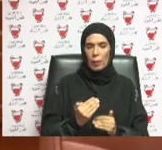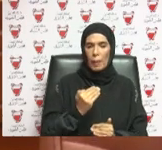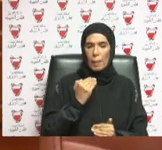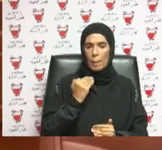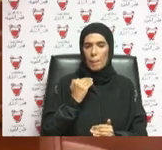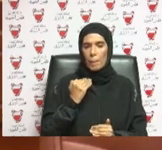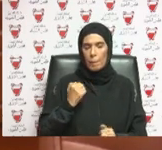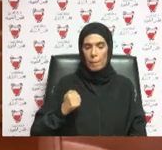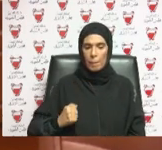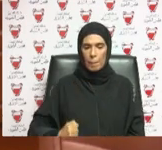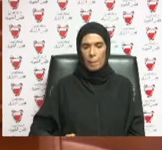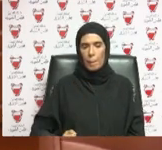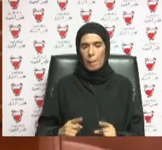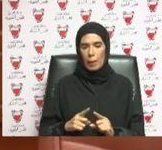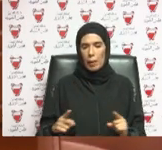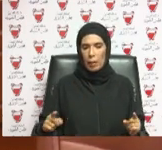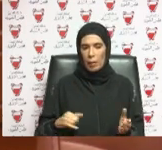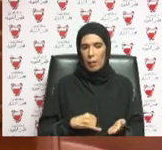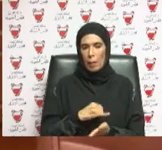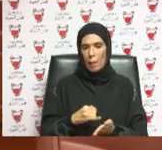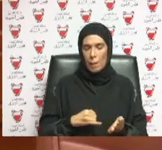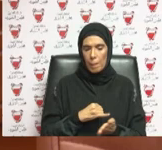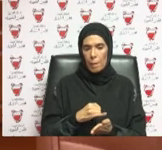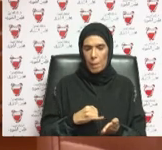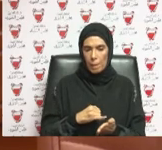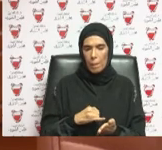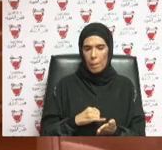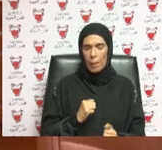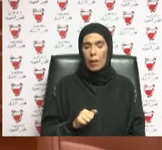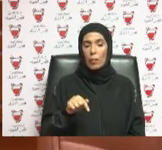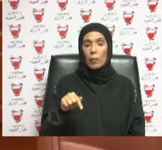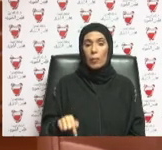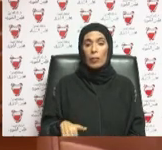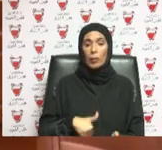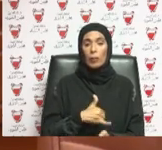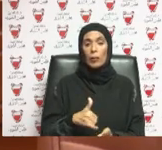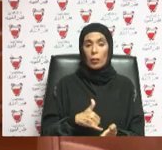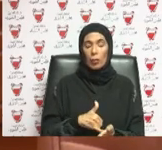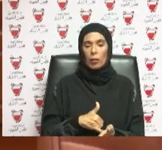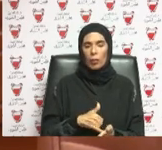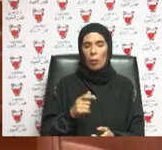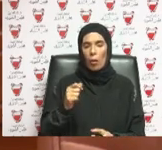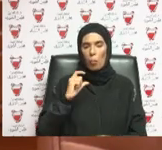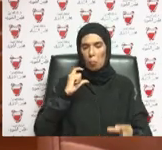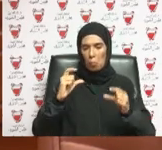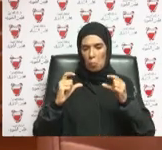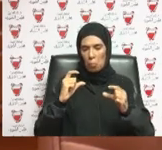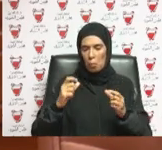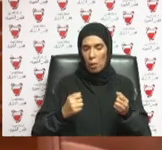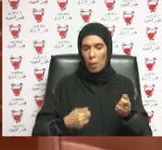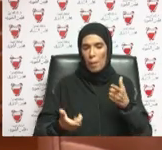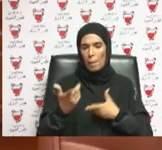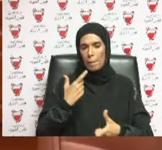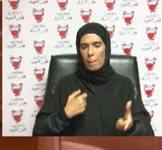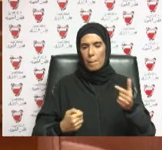مملكة البحرين الصغيرة في مساحتها وفي مواردها مركزاً مالياً وتجارياً. لقد بث